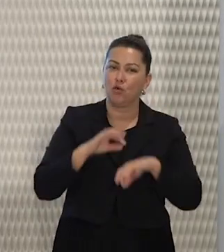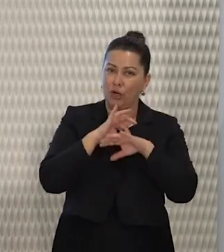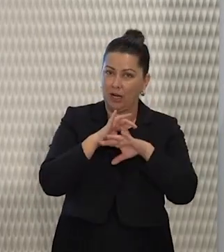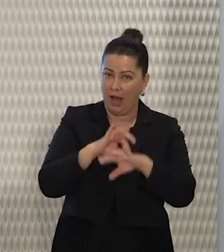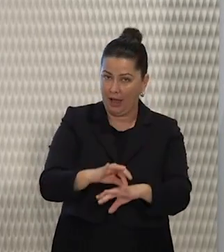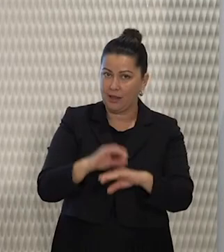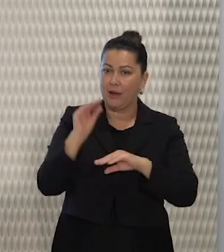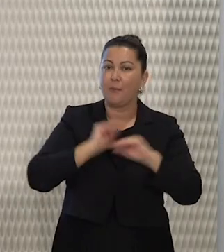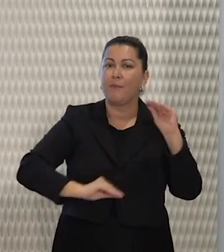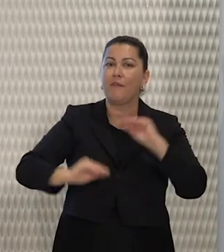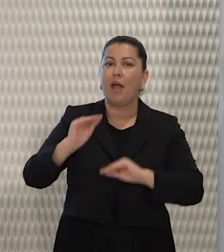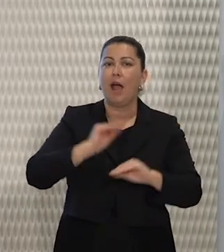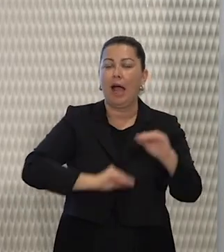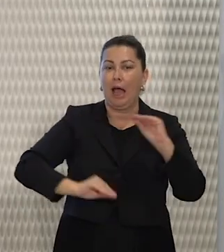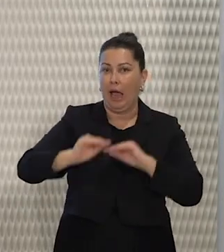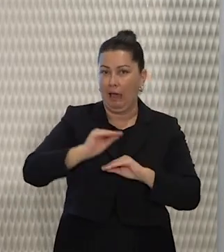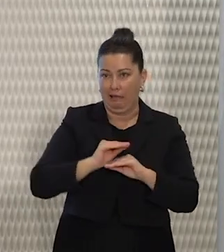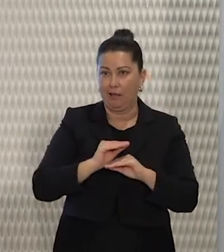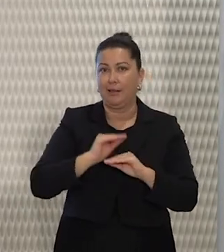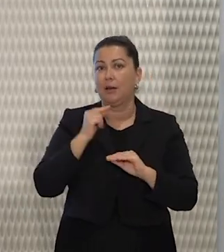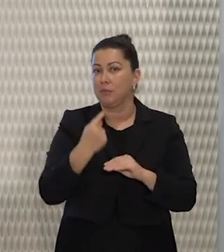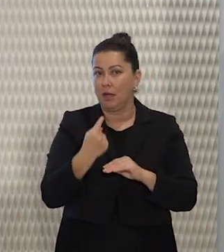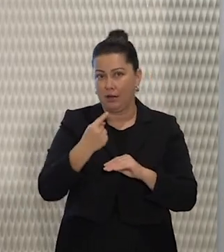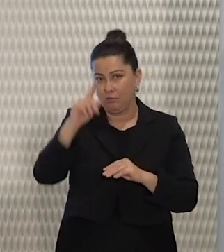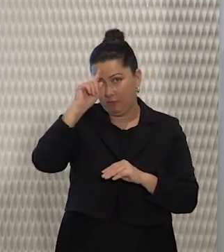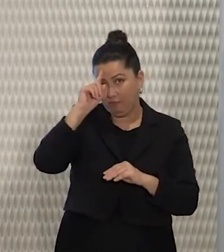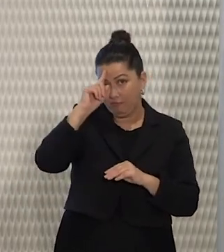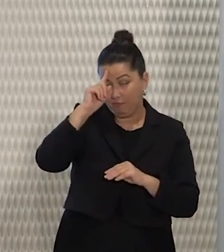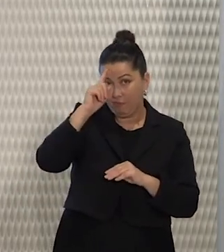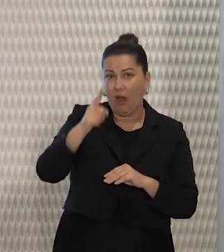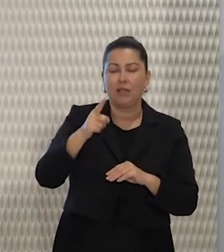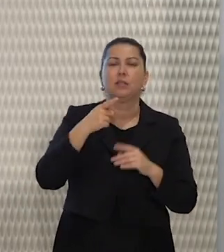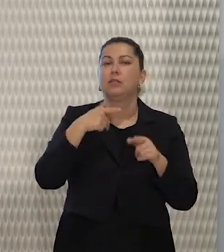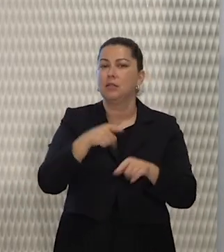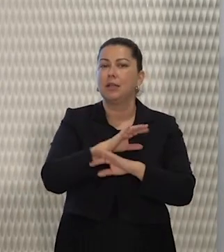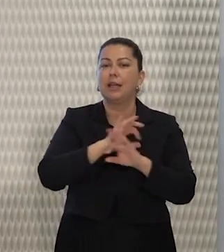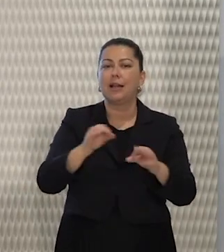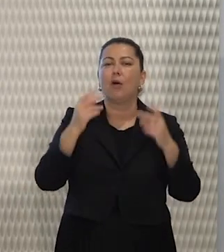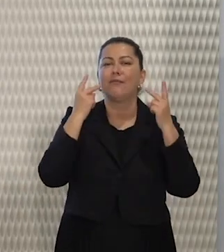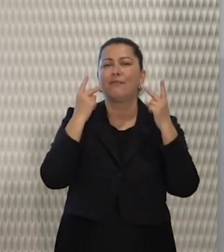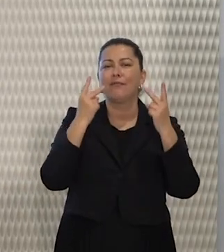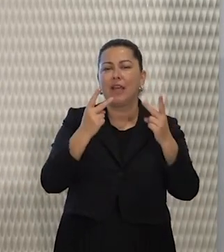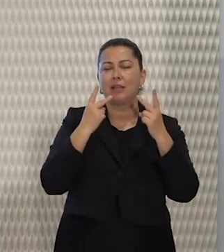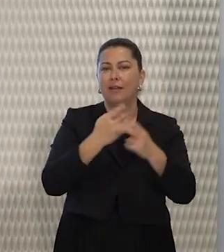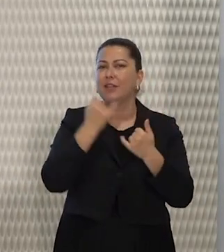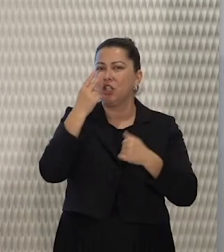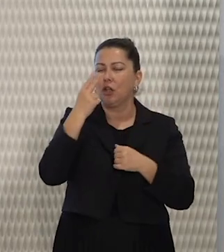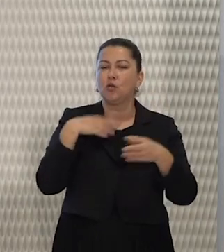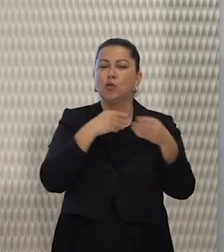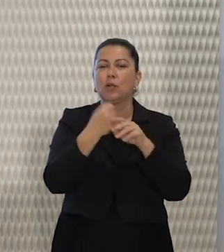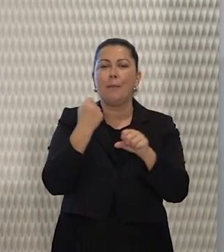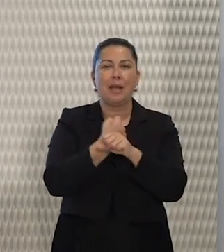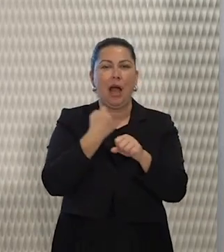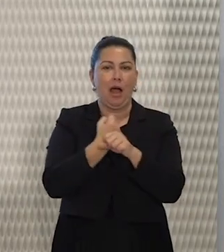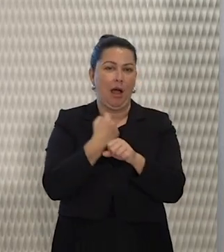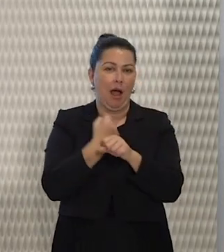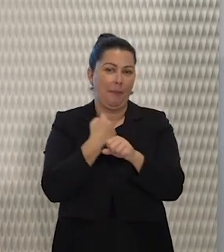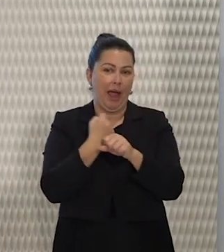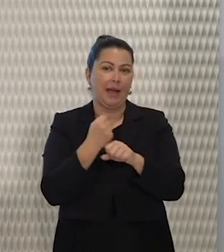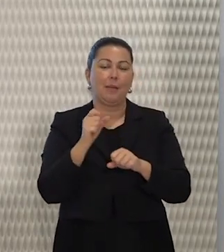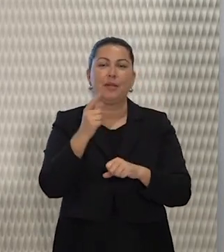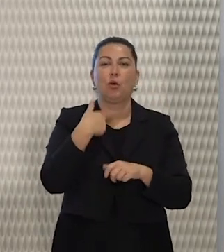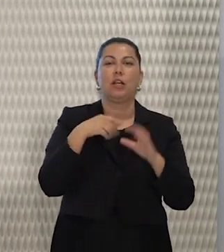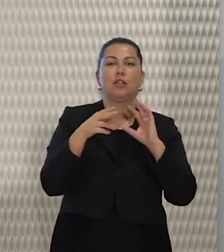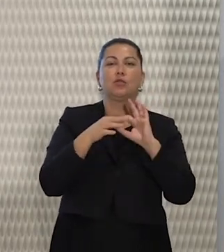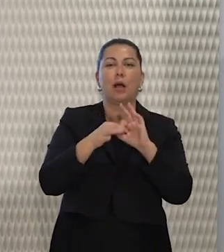im Verein und wissen, wie wichtig das ist. Wie ist da die Zusammenarbeit, wenn es vor allem mit